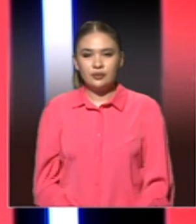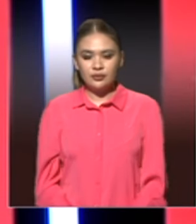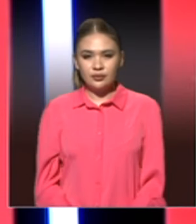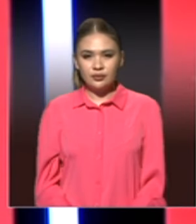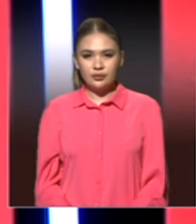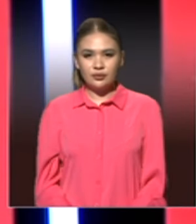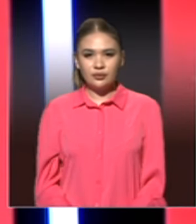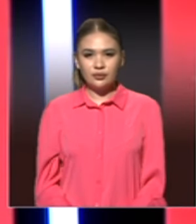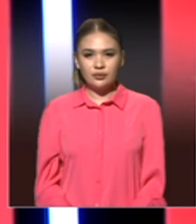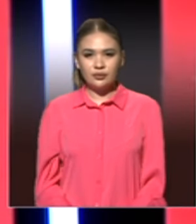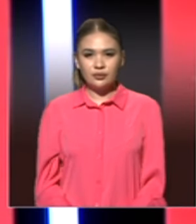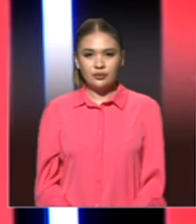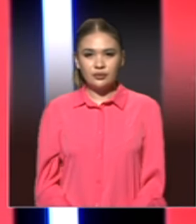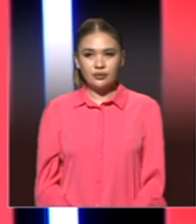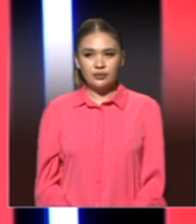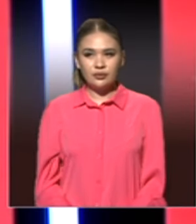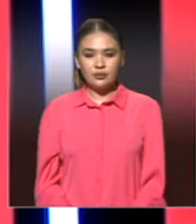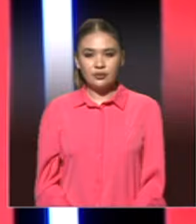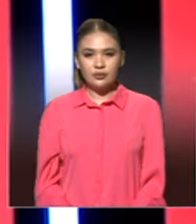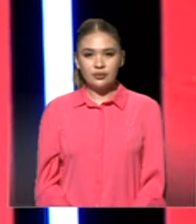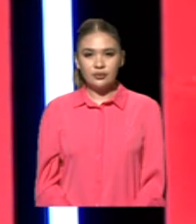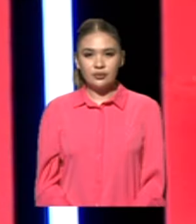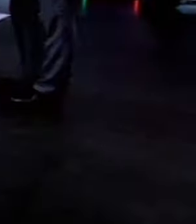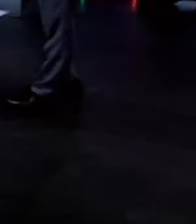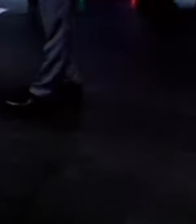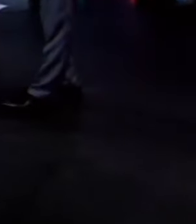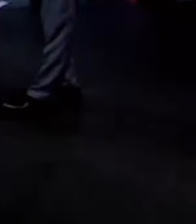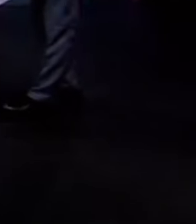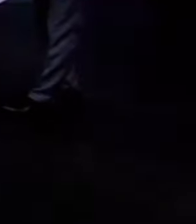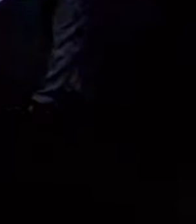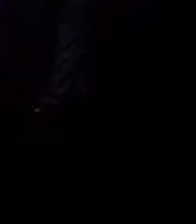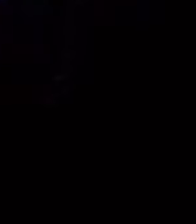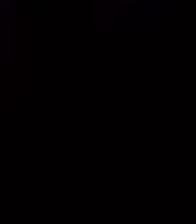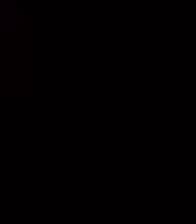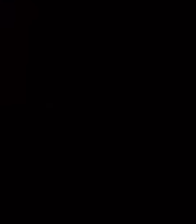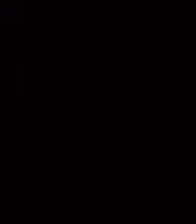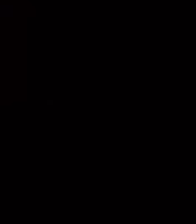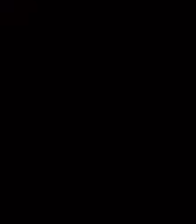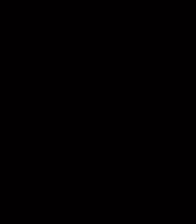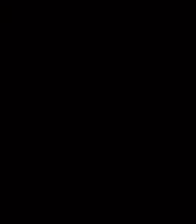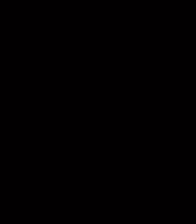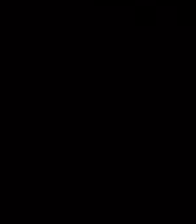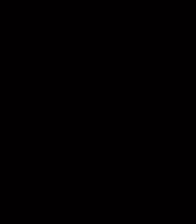ұстаған Ерғанат Көпжасар. Көп жасайық, сау болыңыздар.